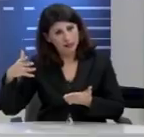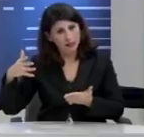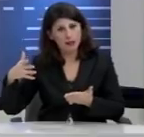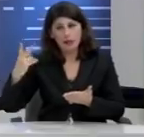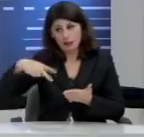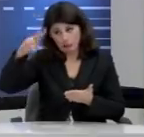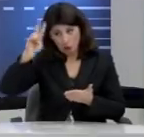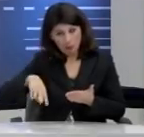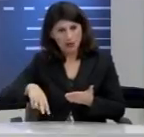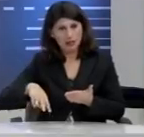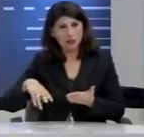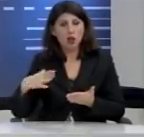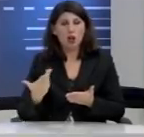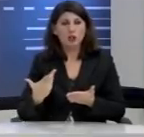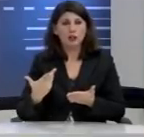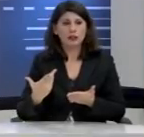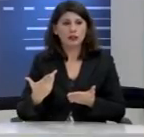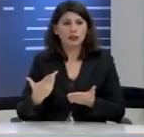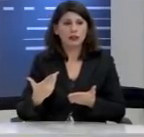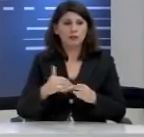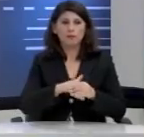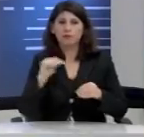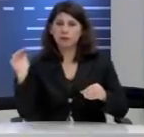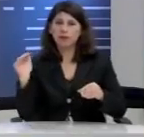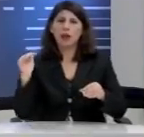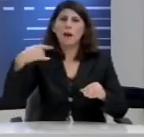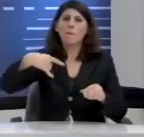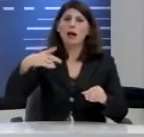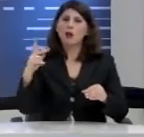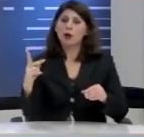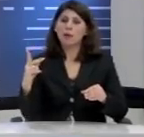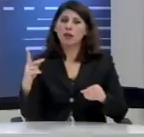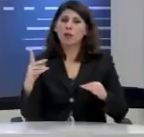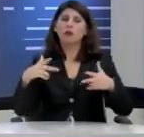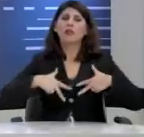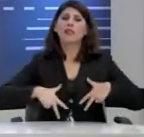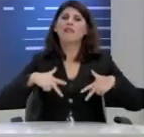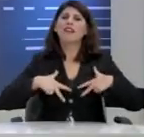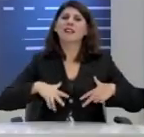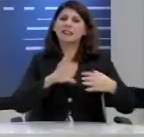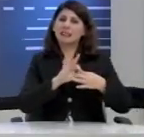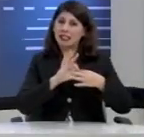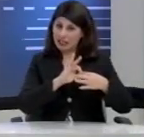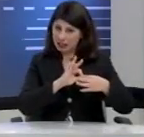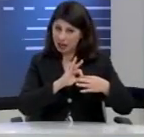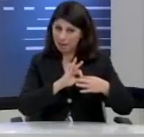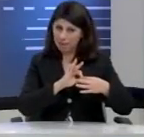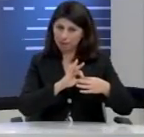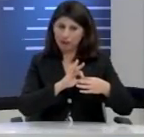αυτές τις δύο μέρες είναι ότι η αποχώρηση του Πάνου Καμένου από τον κυβερνητικό συνασπισμό, από την